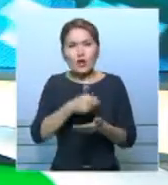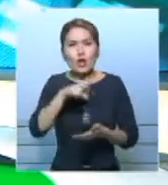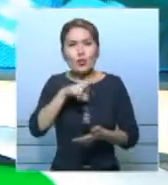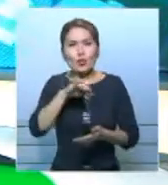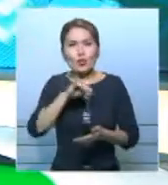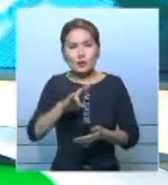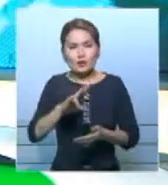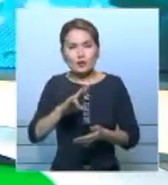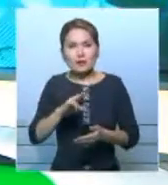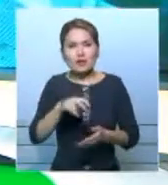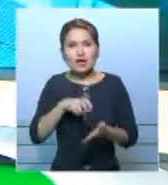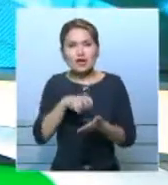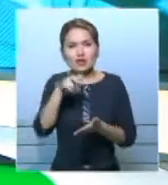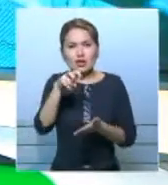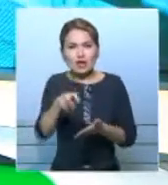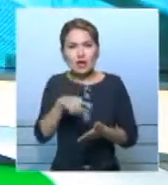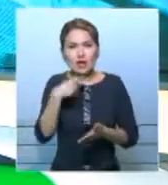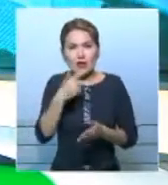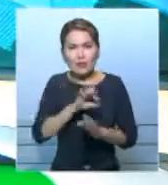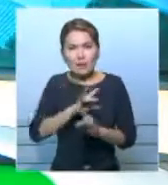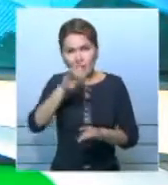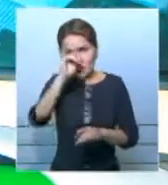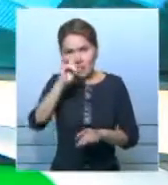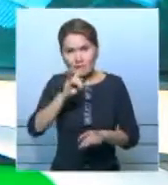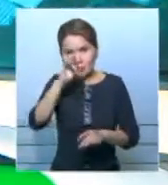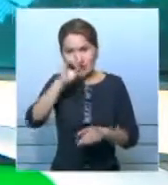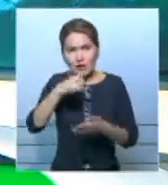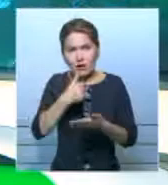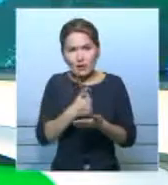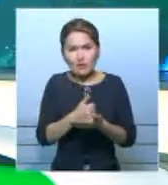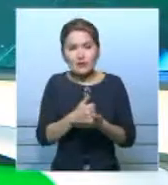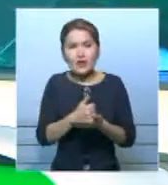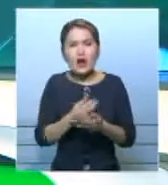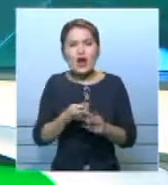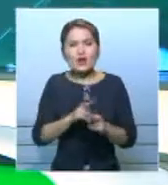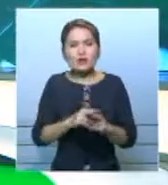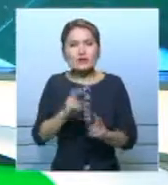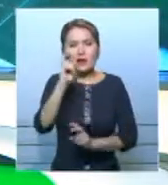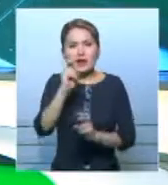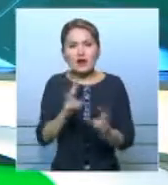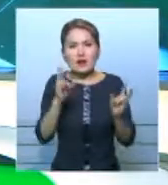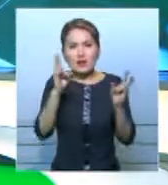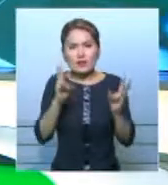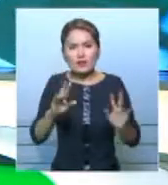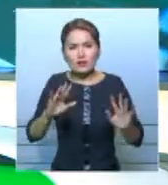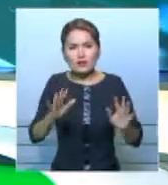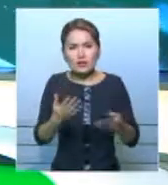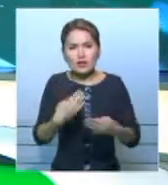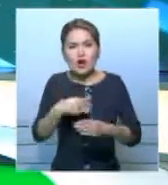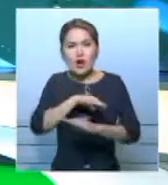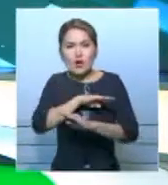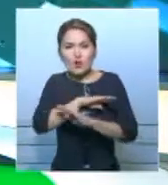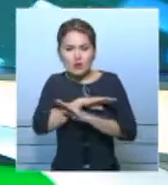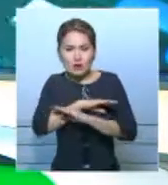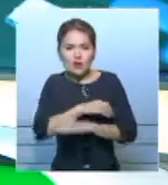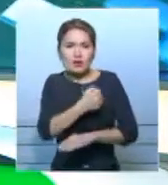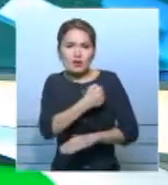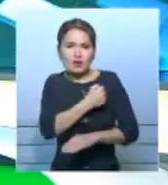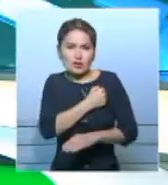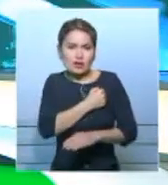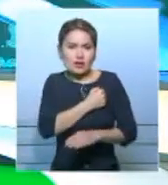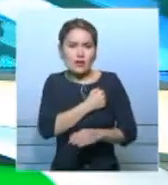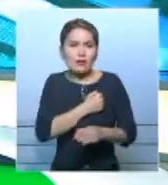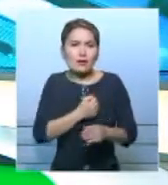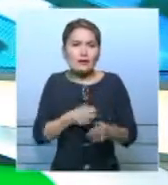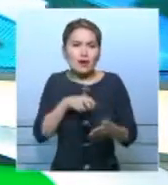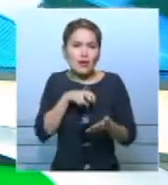айту жеделхатын жолдады. Хатта Нұрсұлтан Назарбаев кеншілер қазасы туралы қайғылы хабарды зор күйзеліспен қабылдағанын және